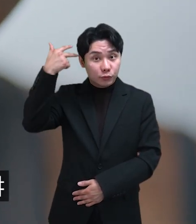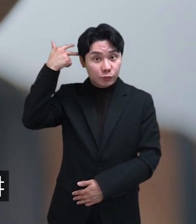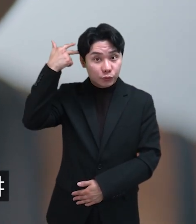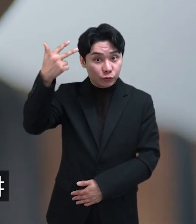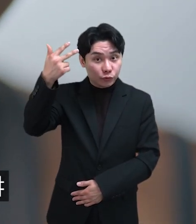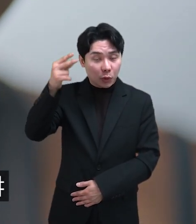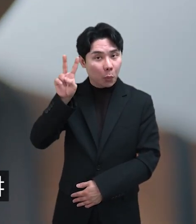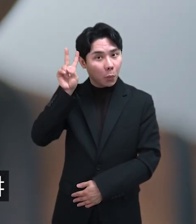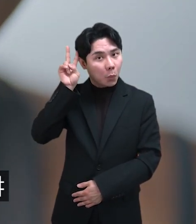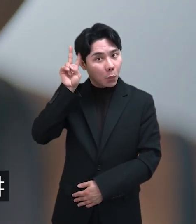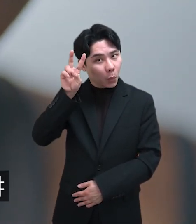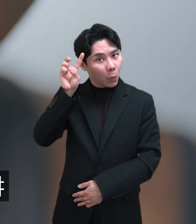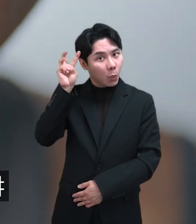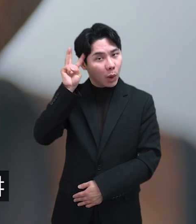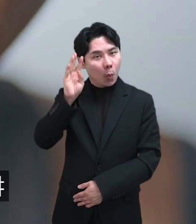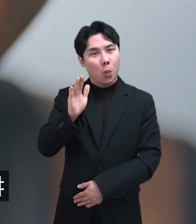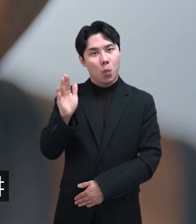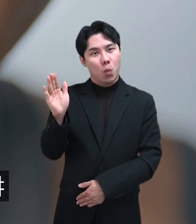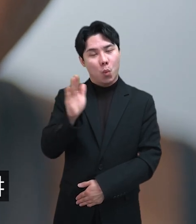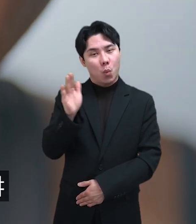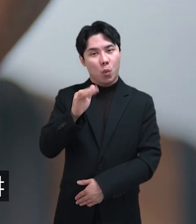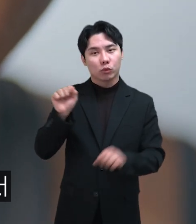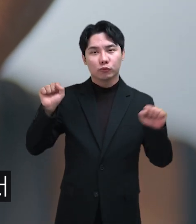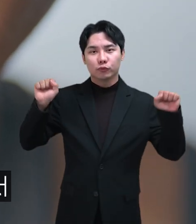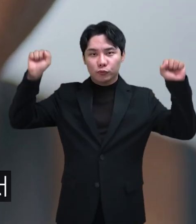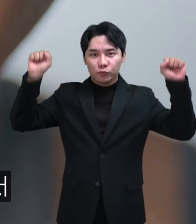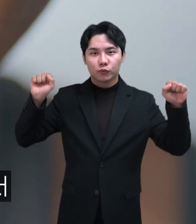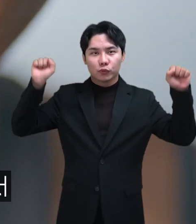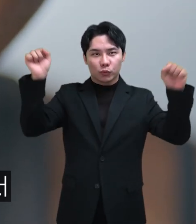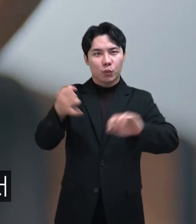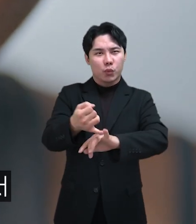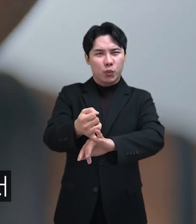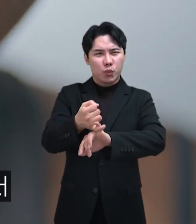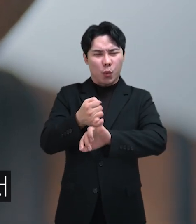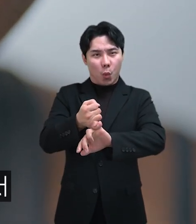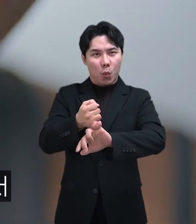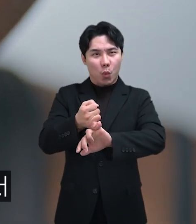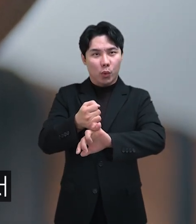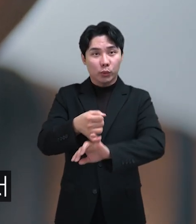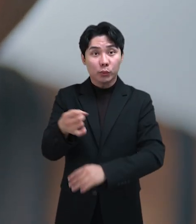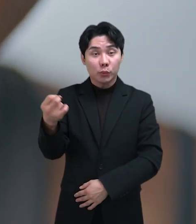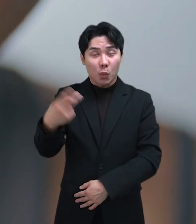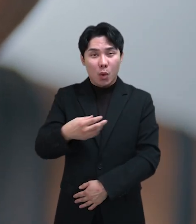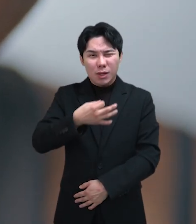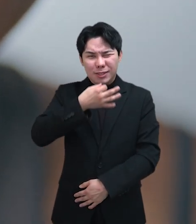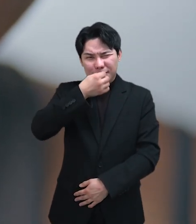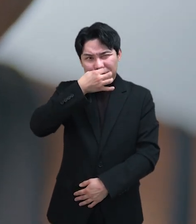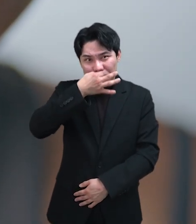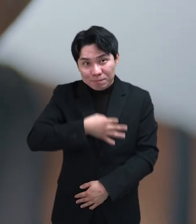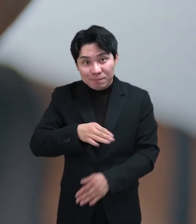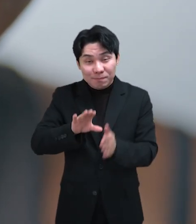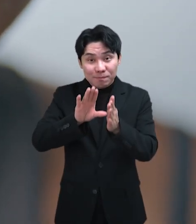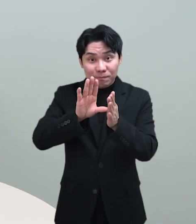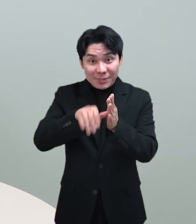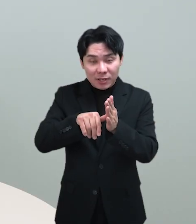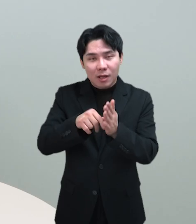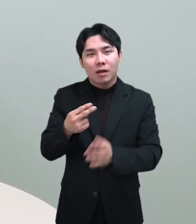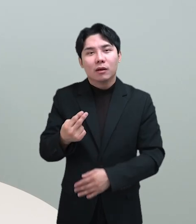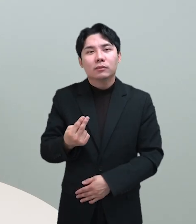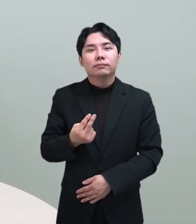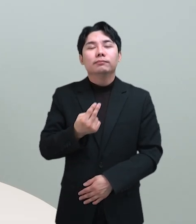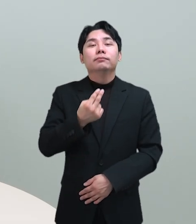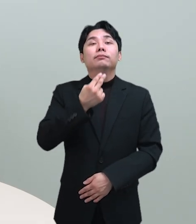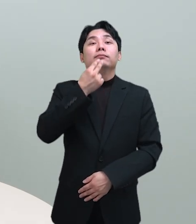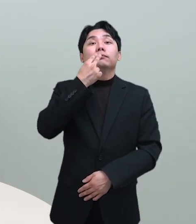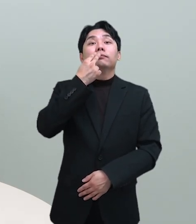때는 숨을 내쉬면서 힘을 줘야 흉곽이나 머리의 압력이 올라가지 않아서 안전하다라고 볼 수 있습니다.